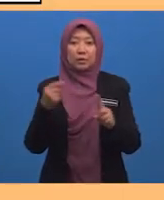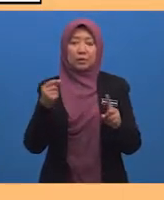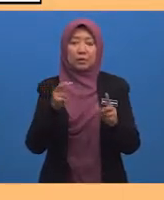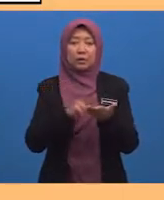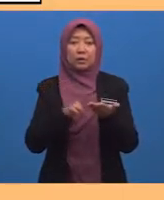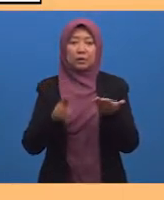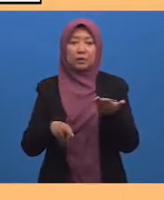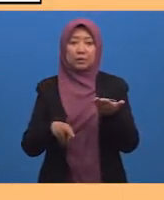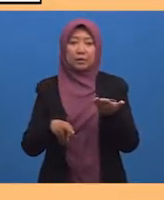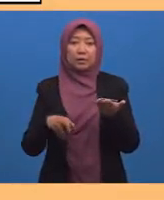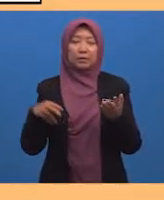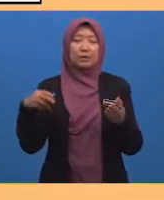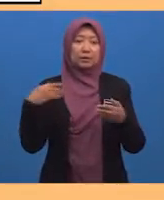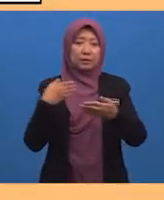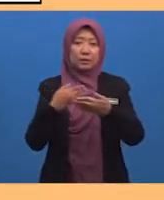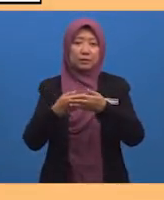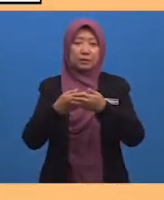tinggi.